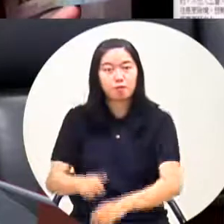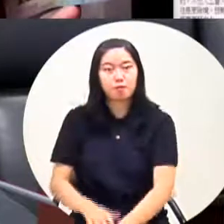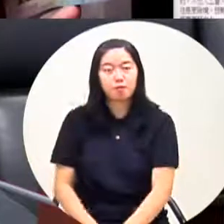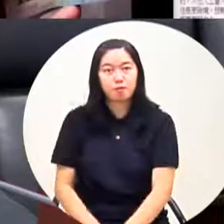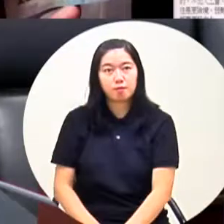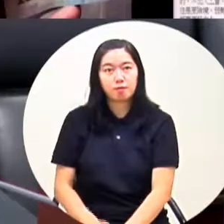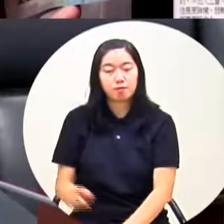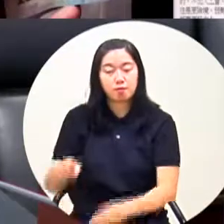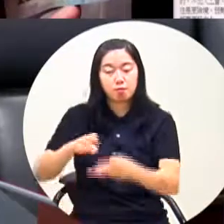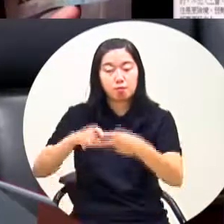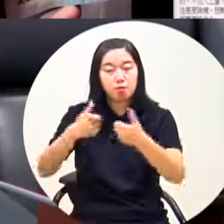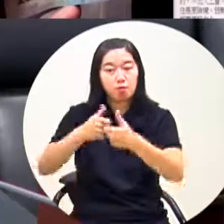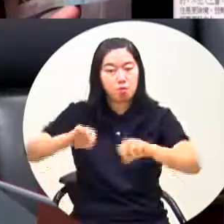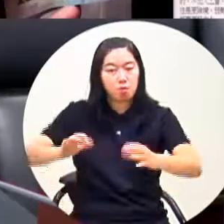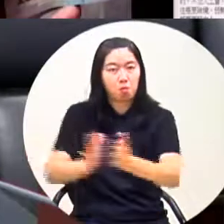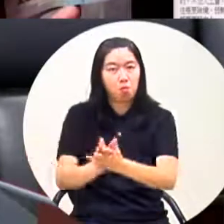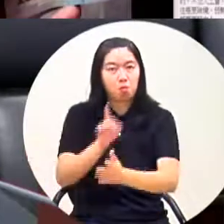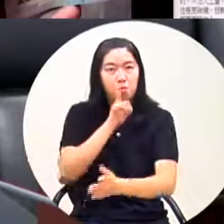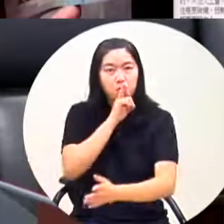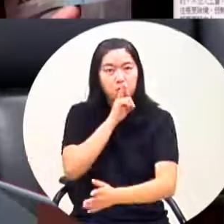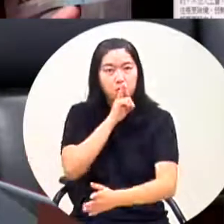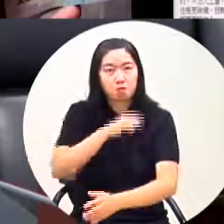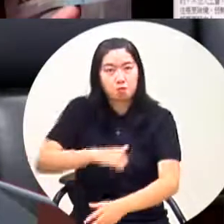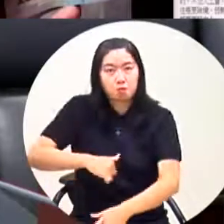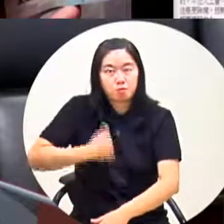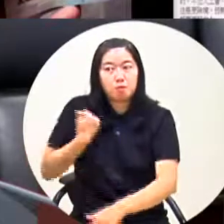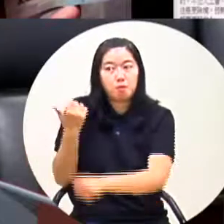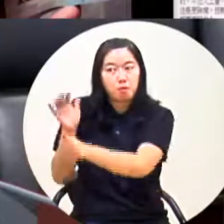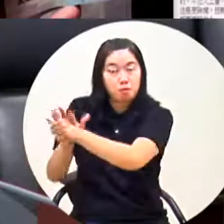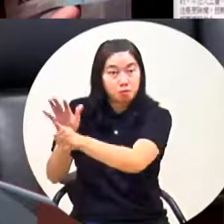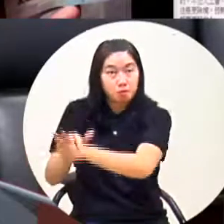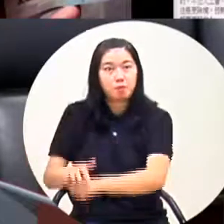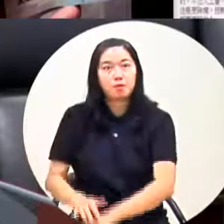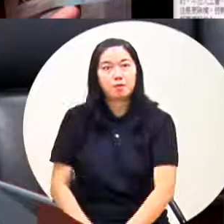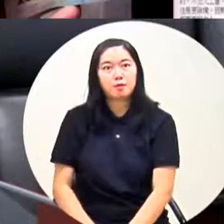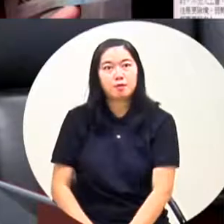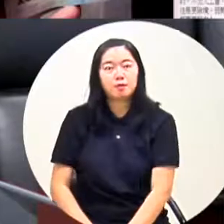上掏出温暖的手，有哦捐赠有